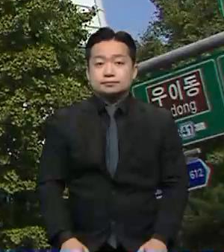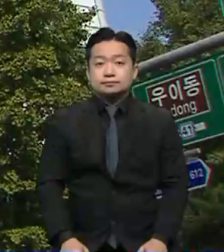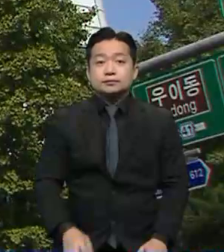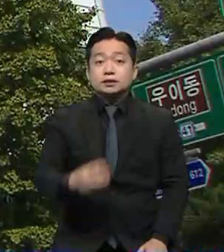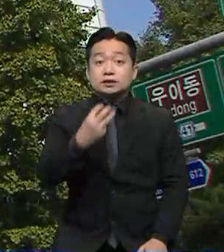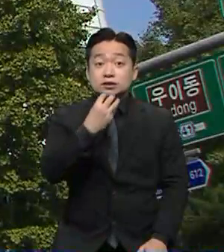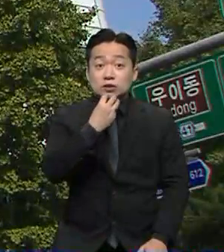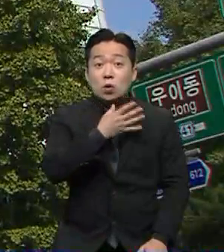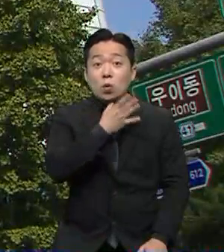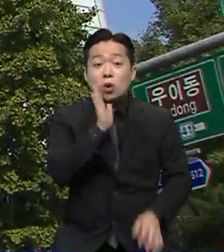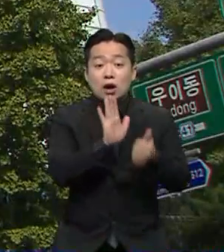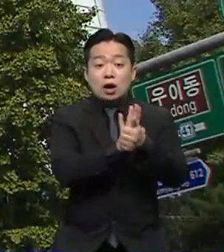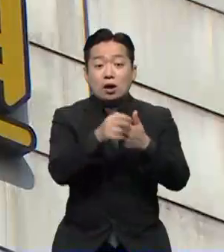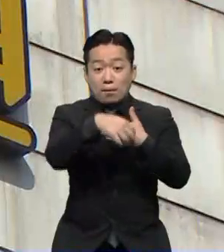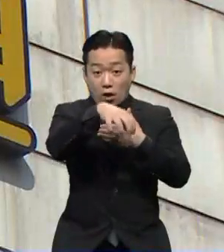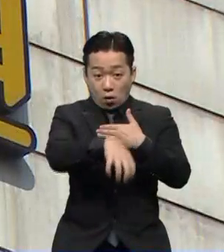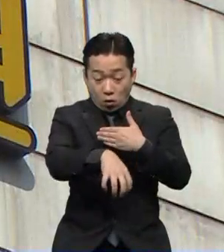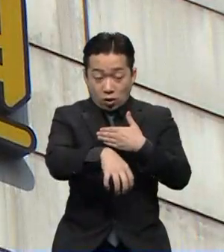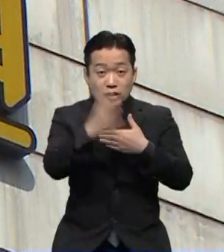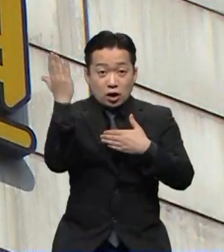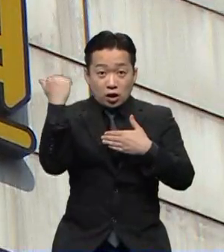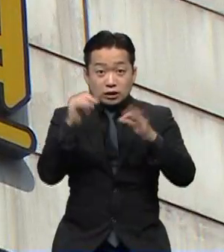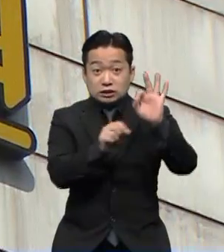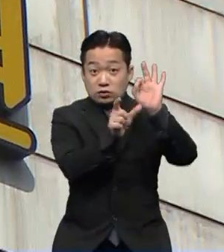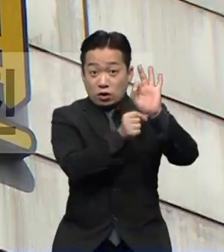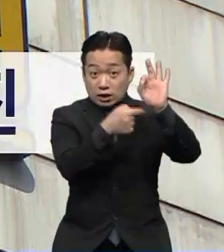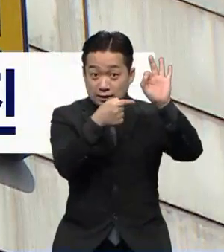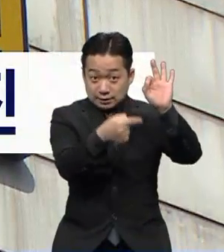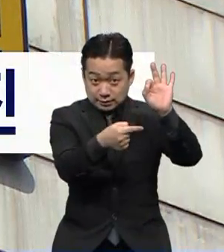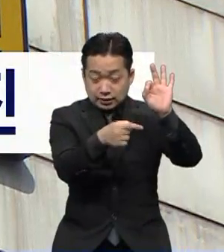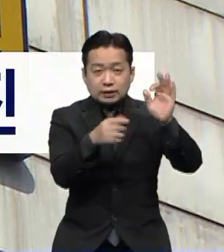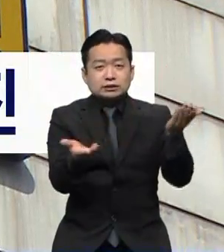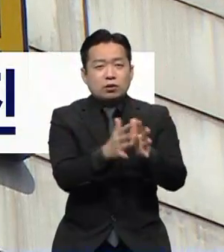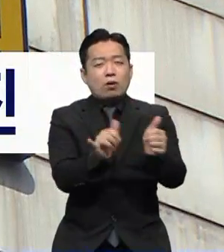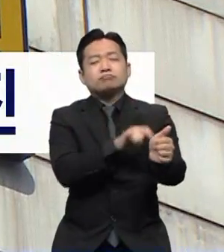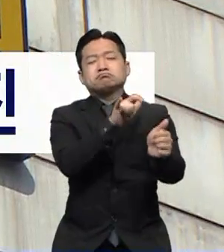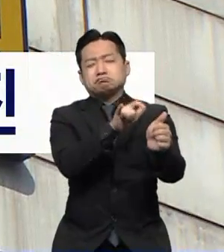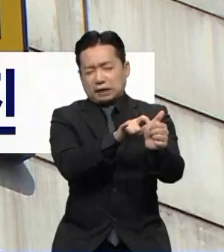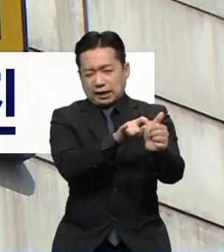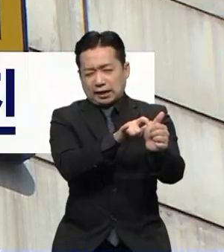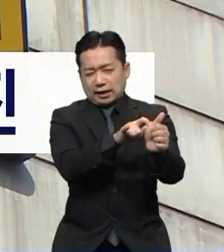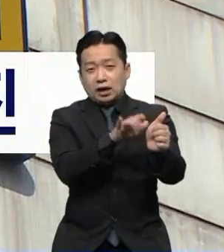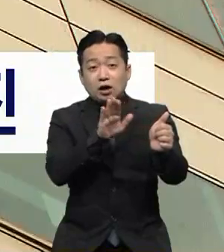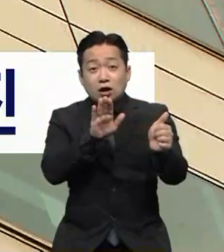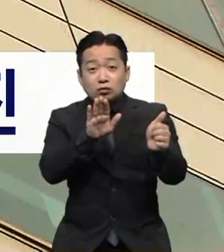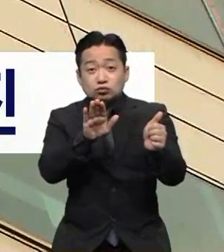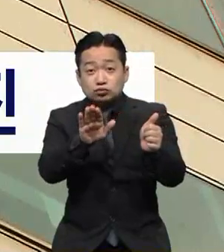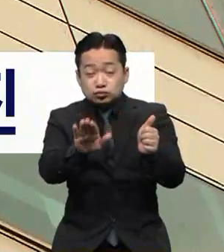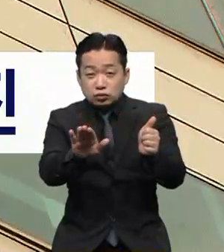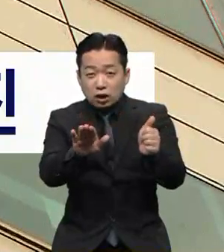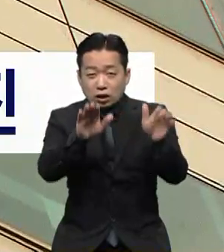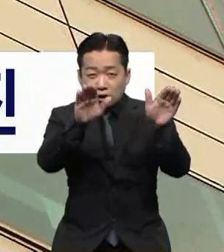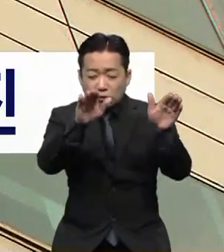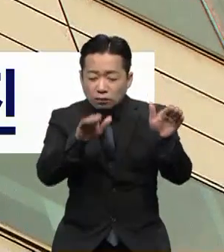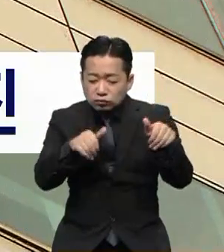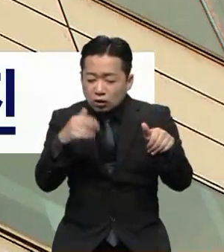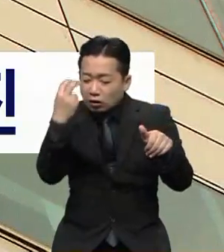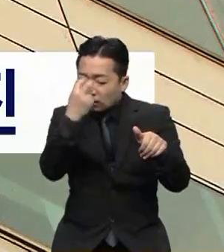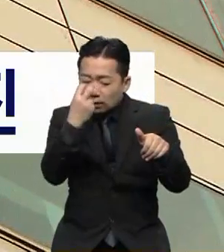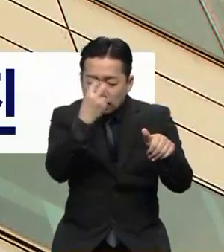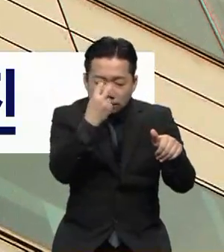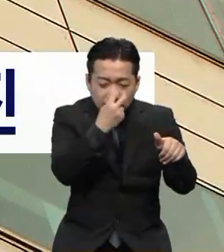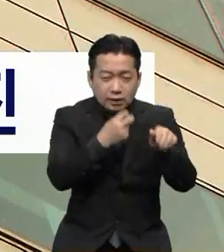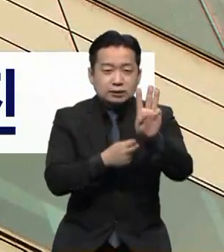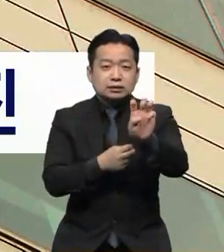서울의 한 요양병원입니다. 지난 1일 직원 한 명이 처음 확진 판정을 받았고 이후 진행된 검사에서